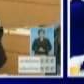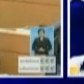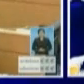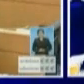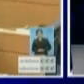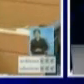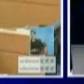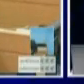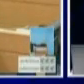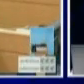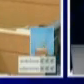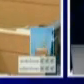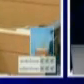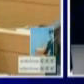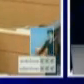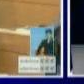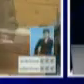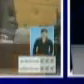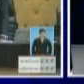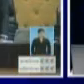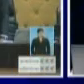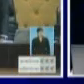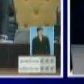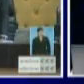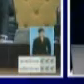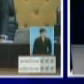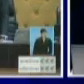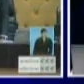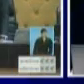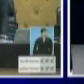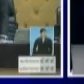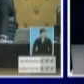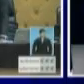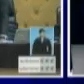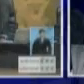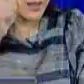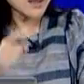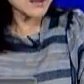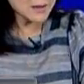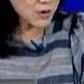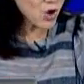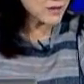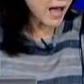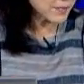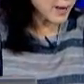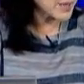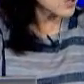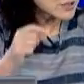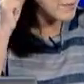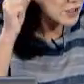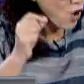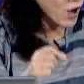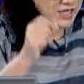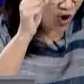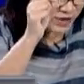คะนายกไปทำอะไรตามลำพังที่คุณพูดเนี่ยเป็นการเสียดสีให้ร้ายรังสีมาบอกว่าไม่ถอนค่ะแล้วย้อนถามกลับอีกนอก